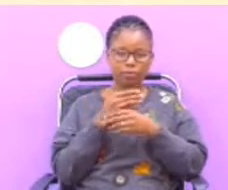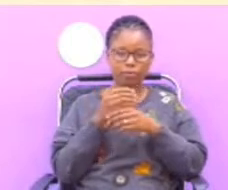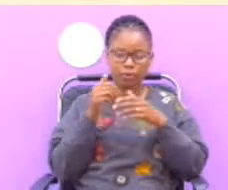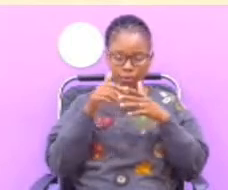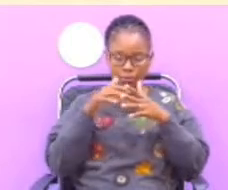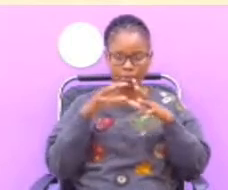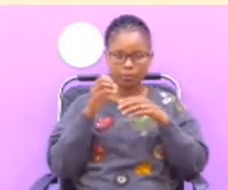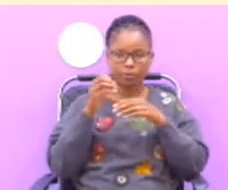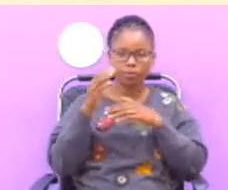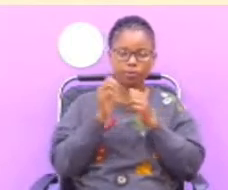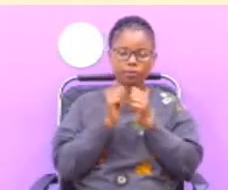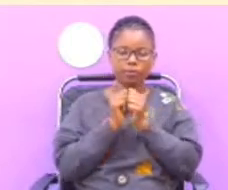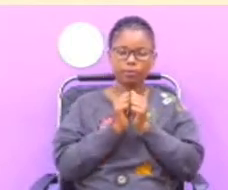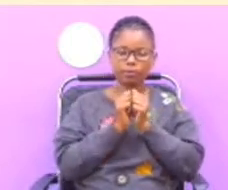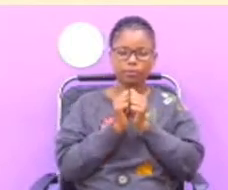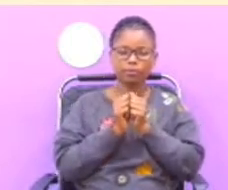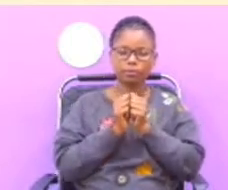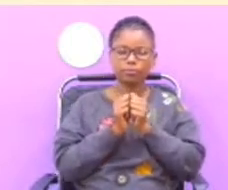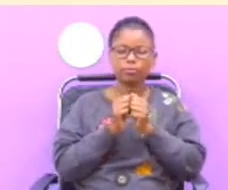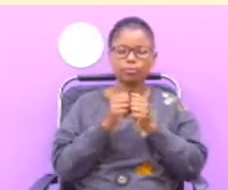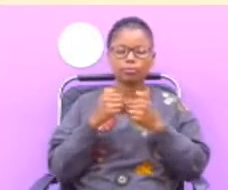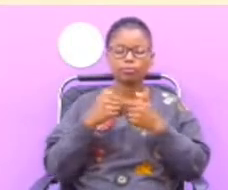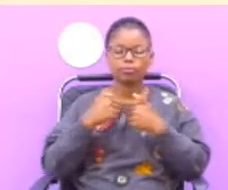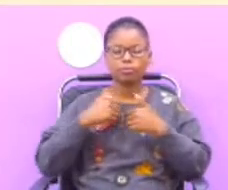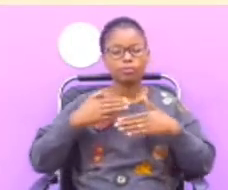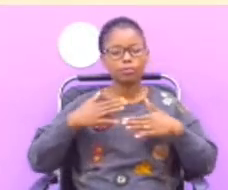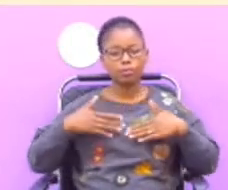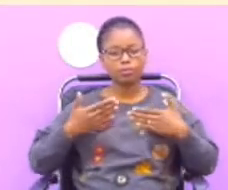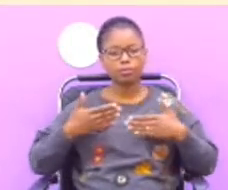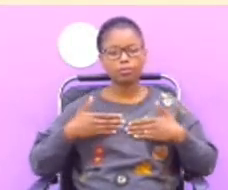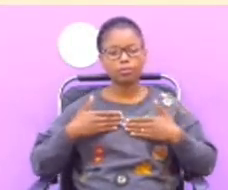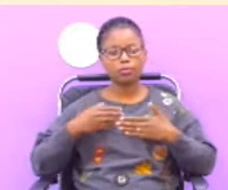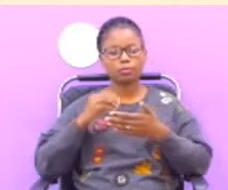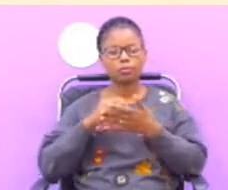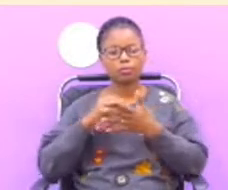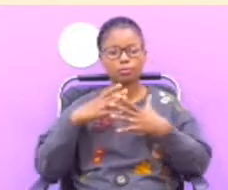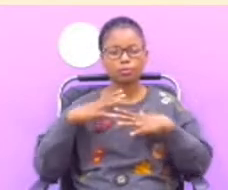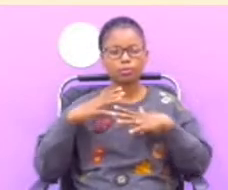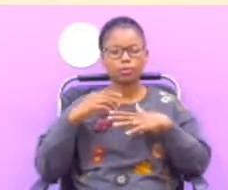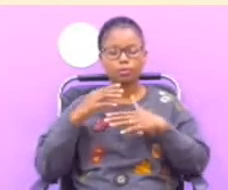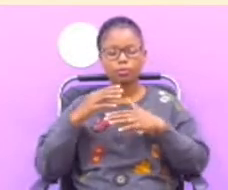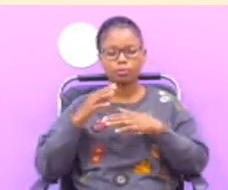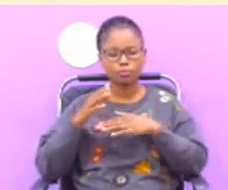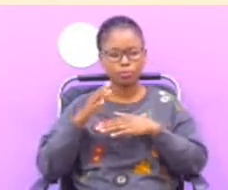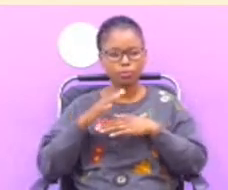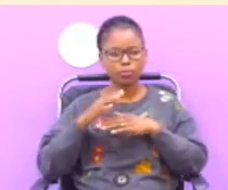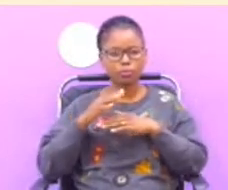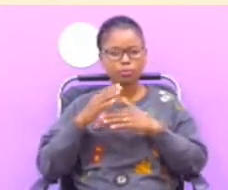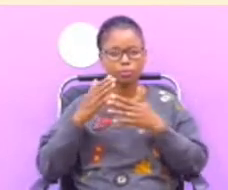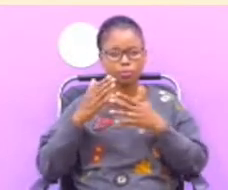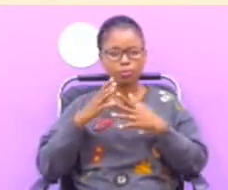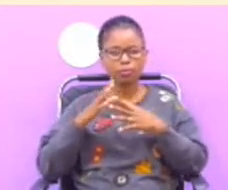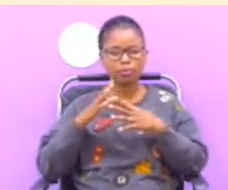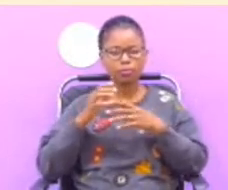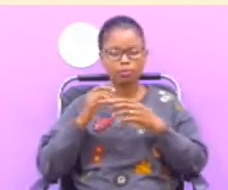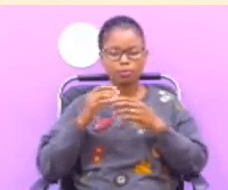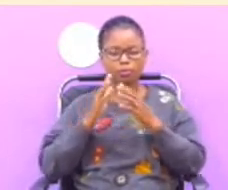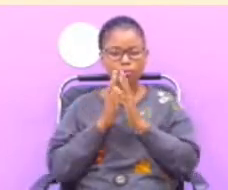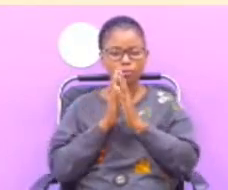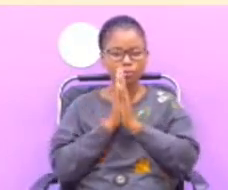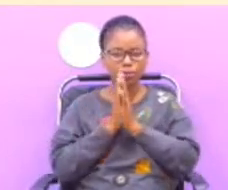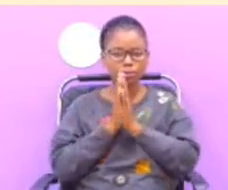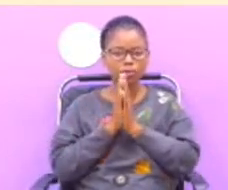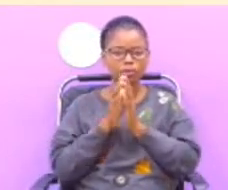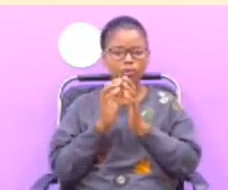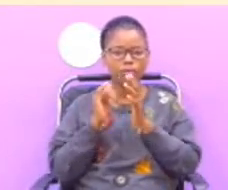nawe na ningenaga ni andu aria macokaga magacoka na thutha magatwira ni twahoire undu